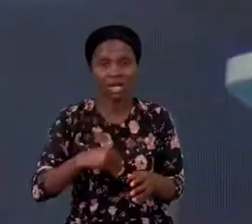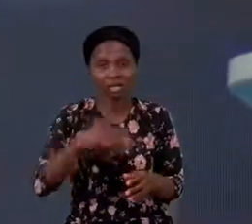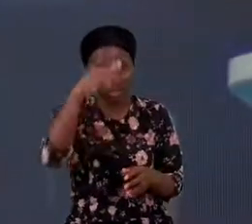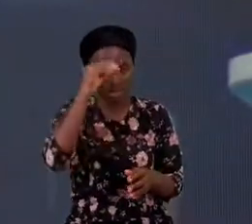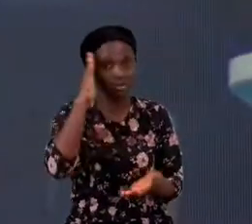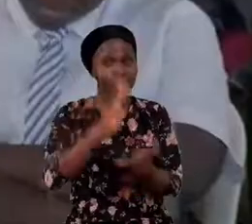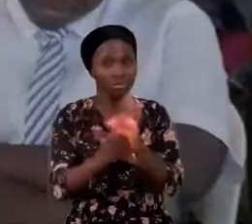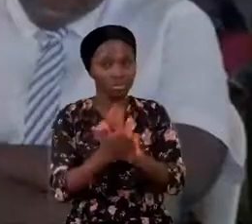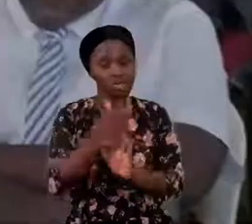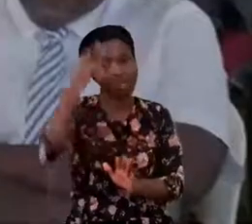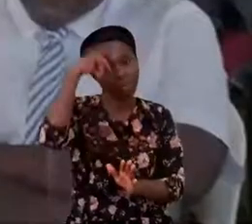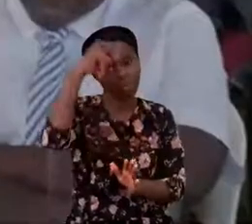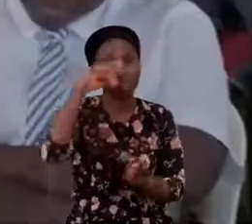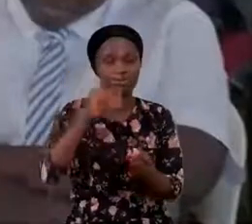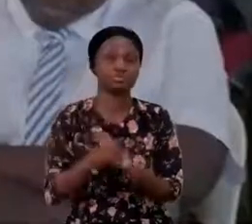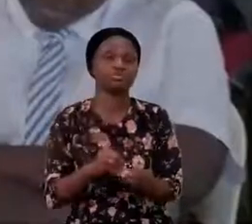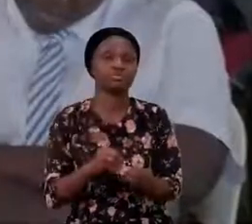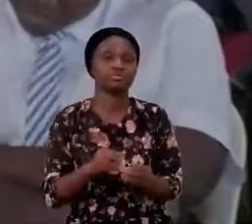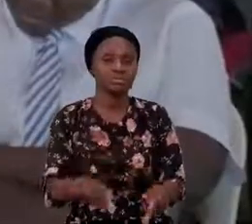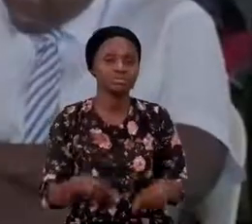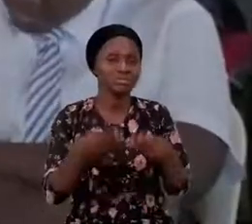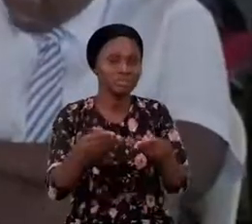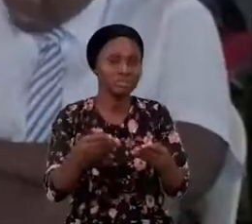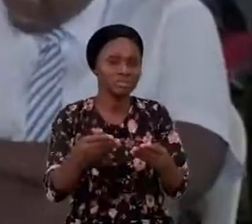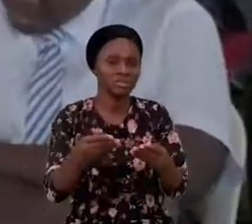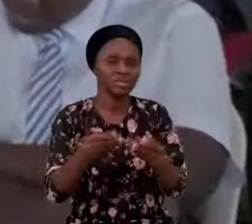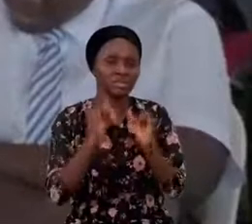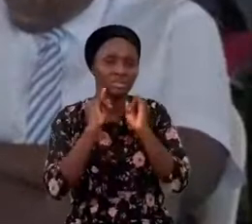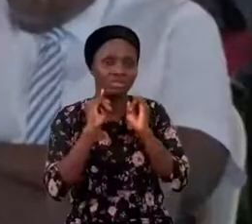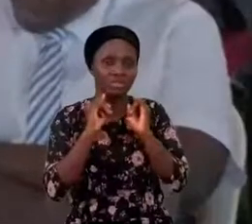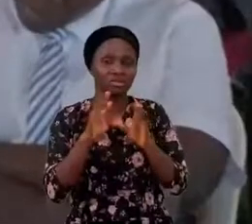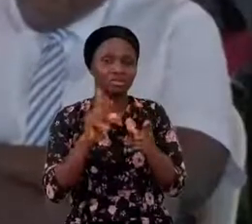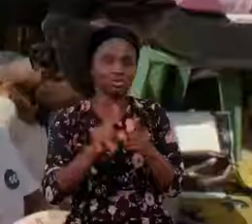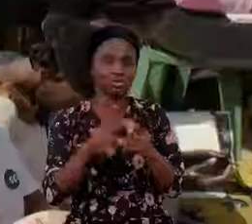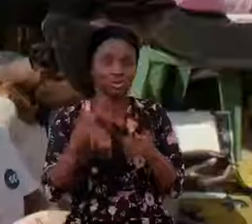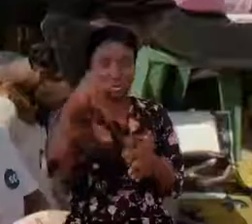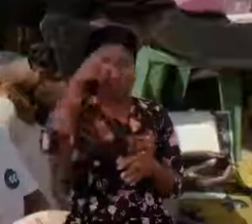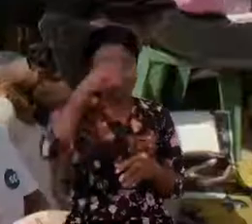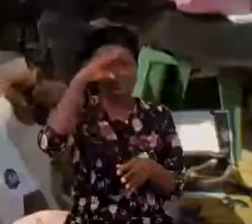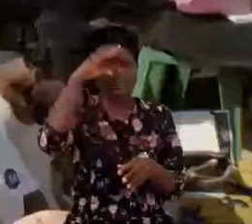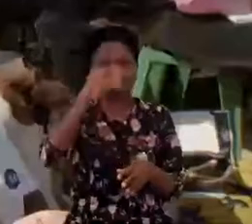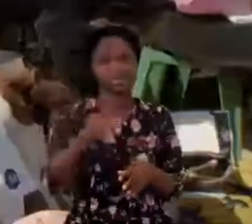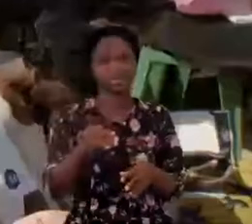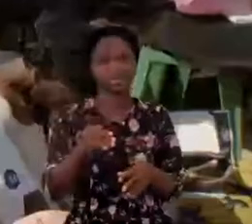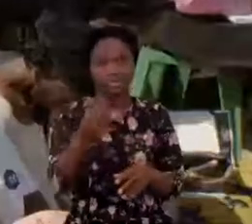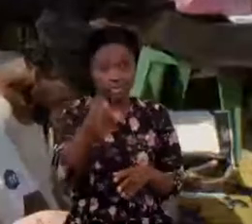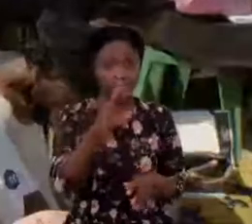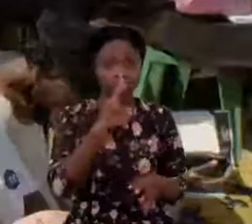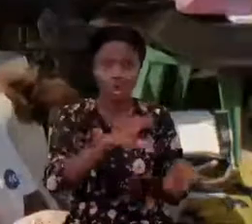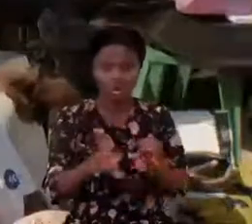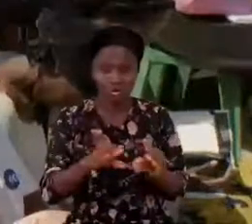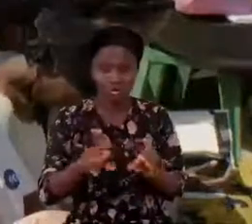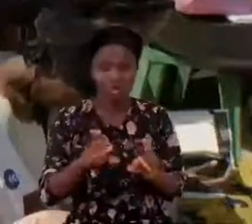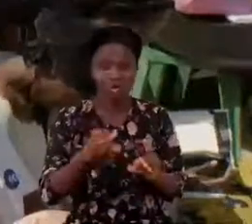bien, tu travailles bien, tu feras mieux. Tu fais mieux déjà, maintenant, tu feras